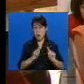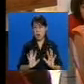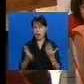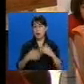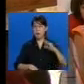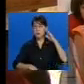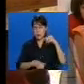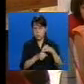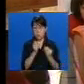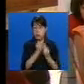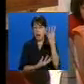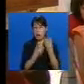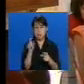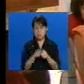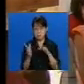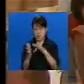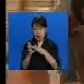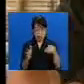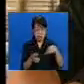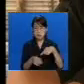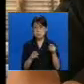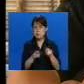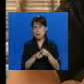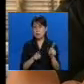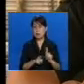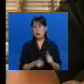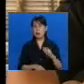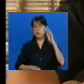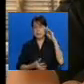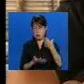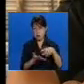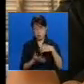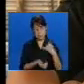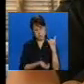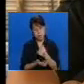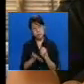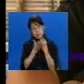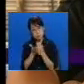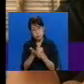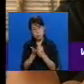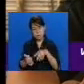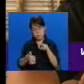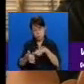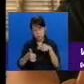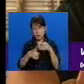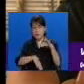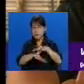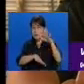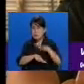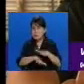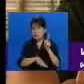ที่เป็นยาชนิดเดียวกับโรงพยาบาล เมื่อบริการไปแล้วโดยเฉพาะโรคชิคุนกุนยานี่มันจะมีลักษณะ